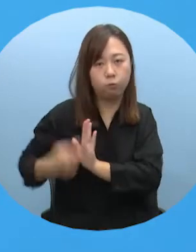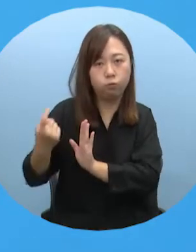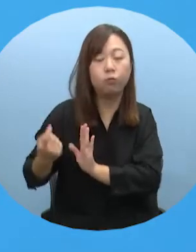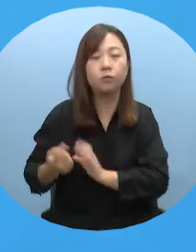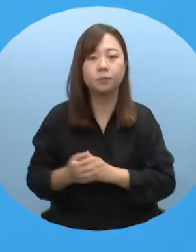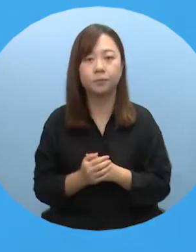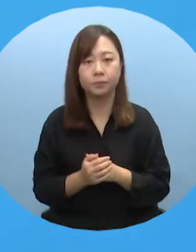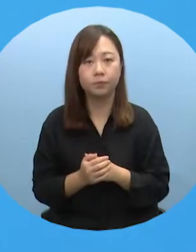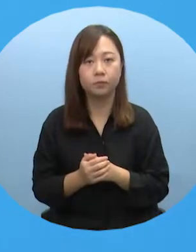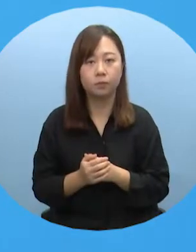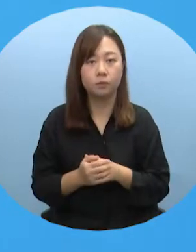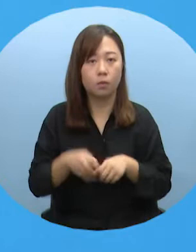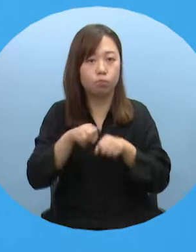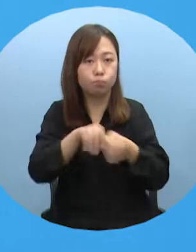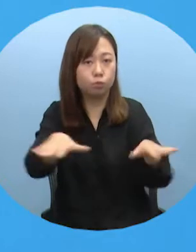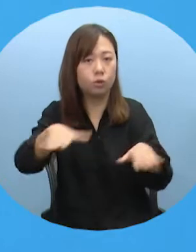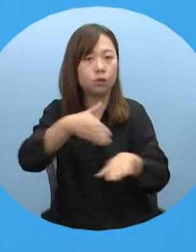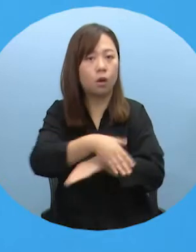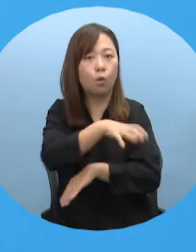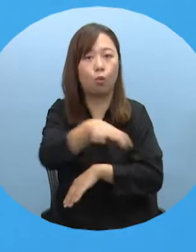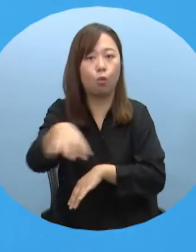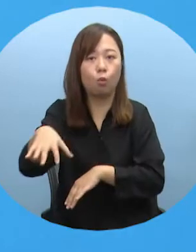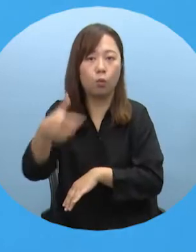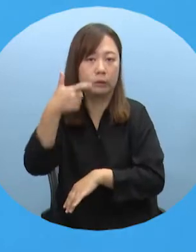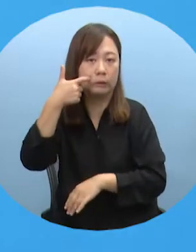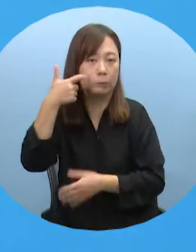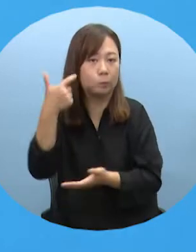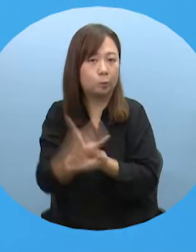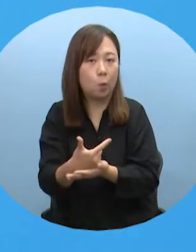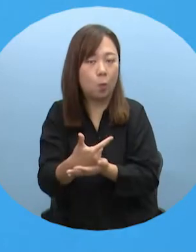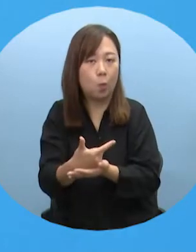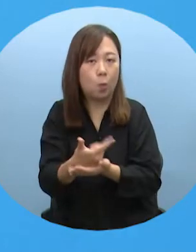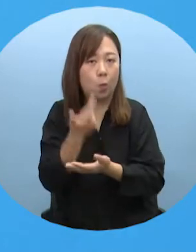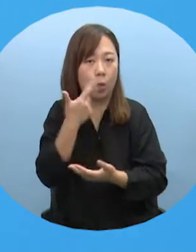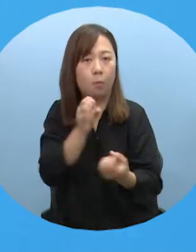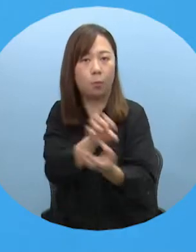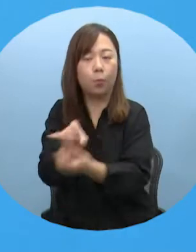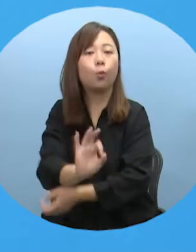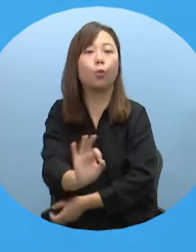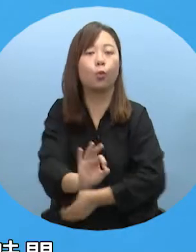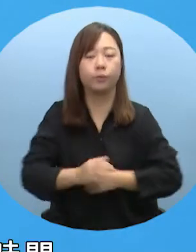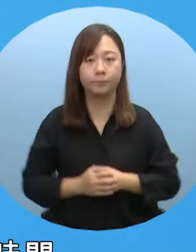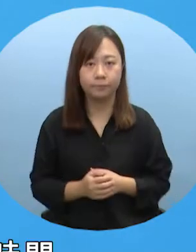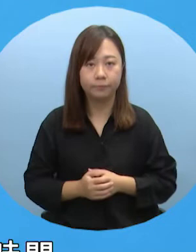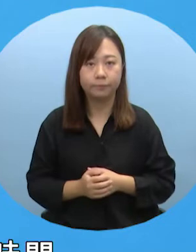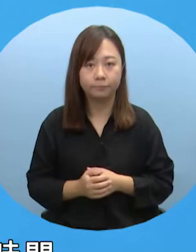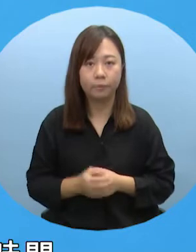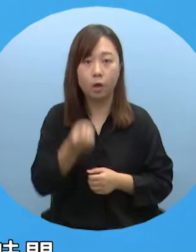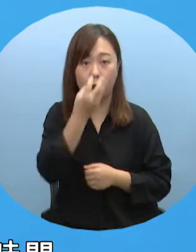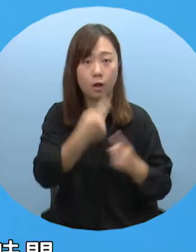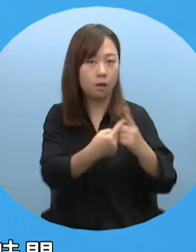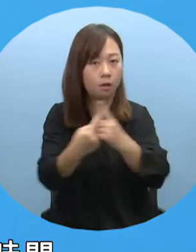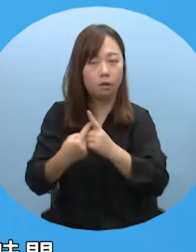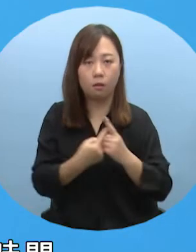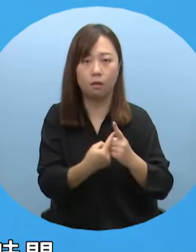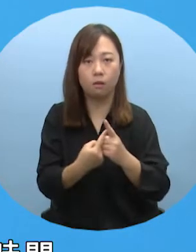外，亦都冇進入到去社區發生有規模大規模嘅爆發啦。咁所以香港市民必須